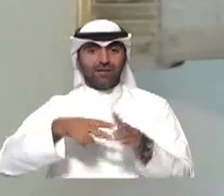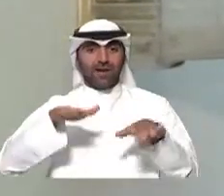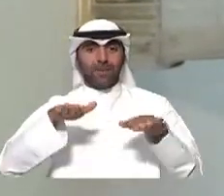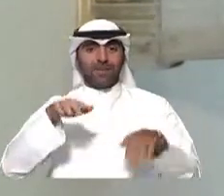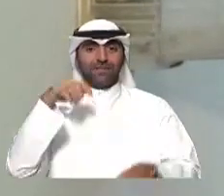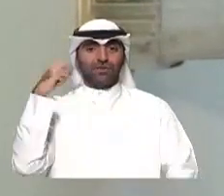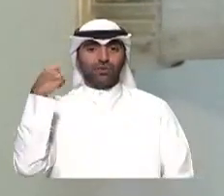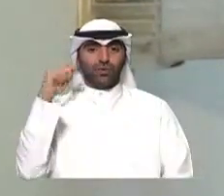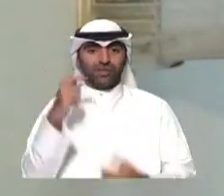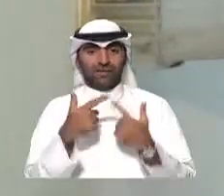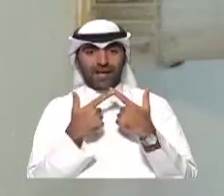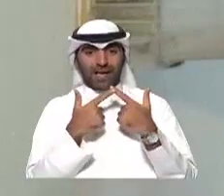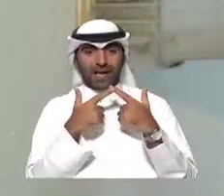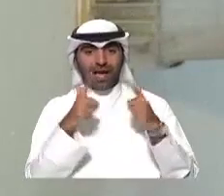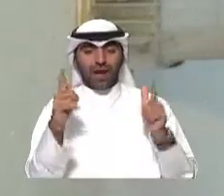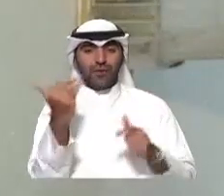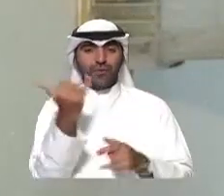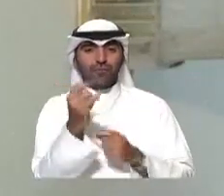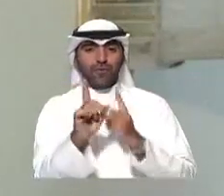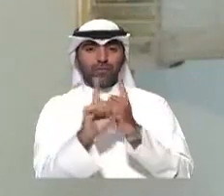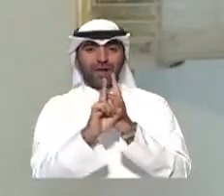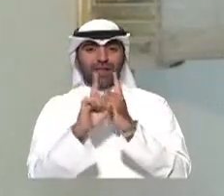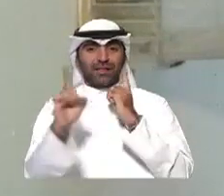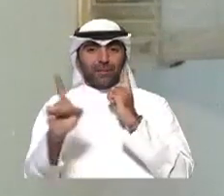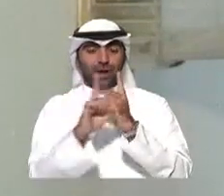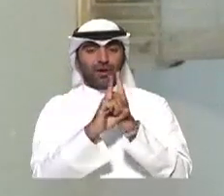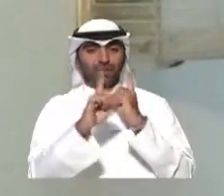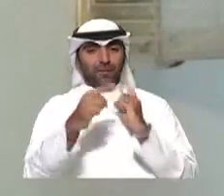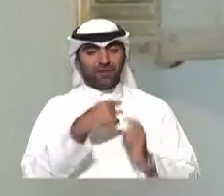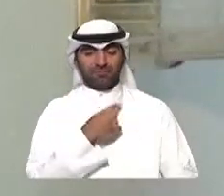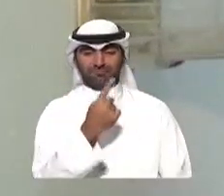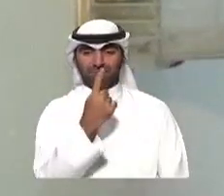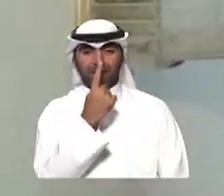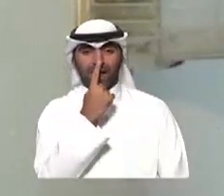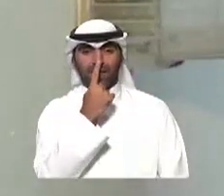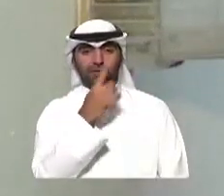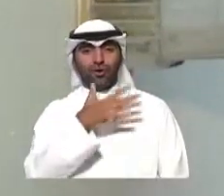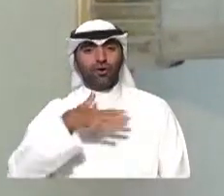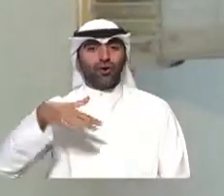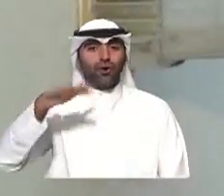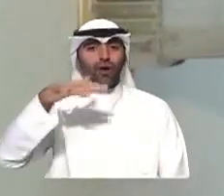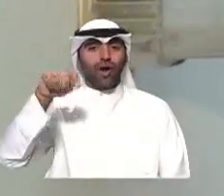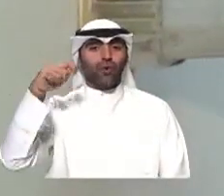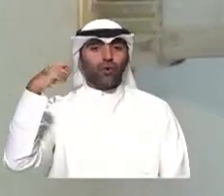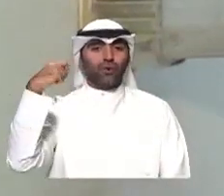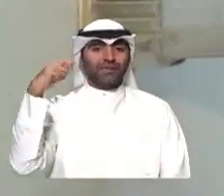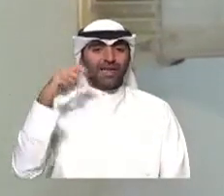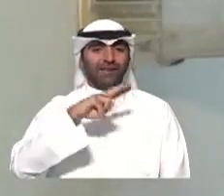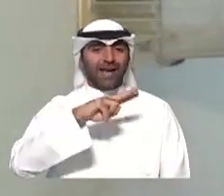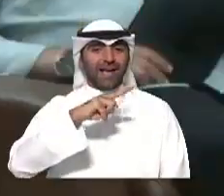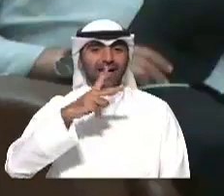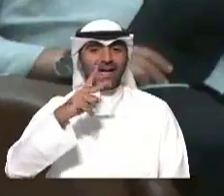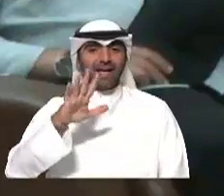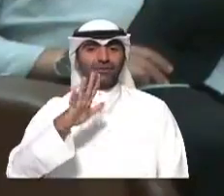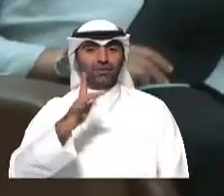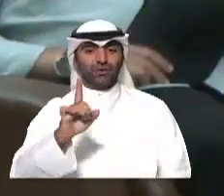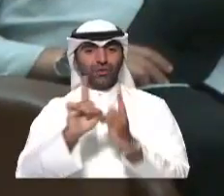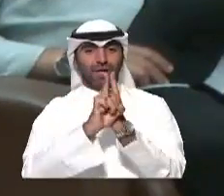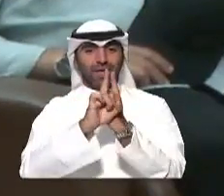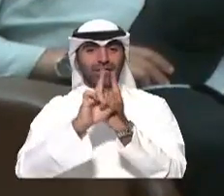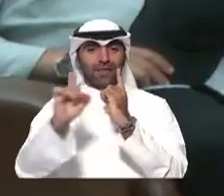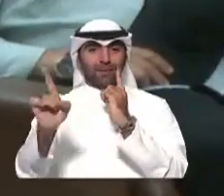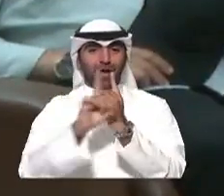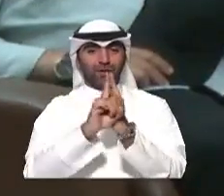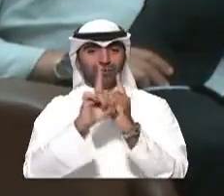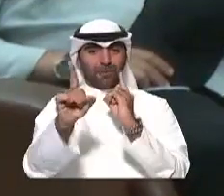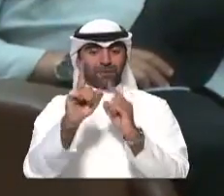الحكومية، لأن التباعد وتعقيم اليدين هم من أهم الاشتراطات الصحية اللي تحافظ على صحة الموظف. صالة المراجعين